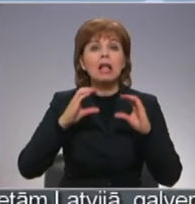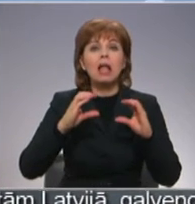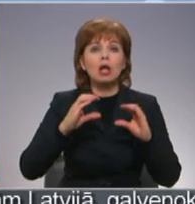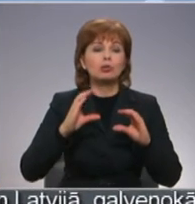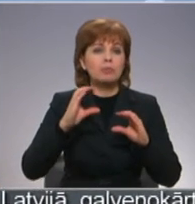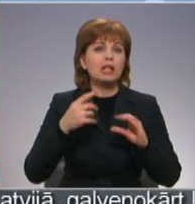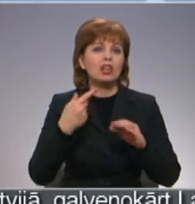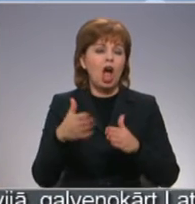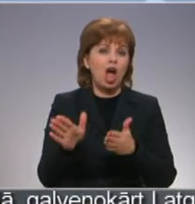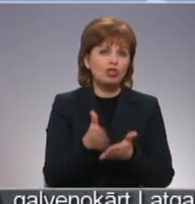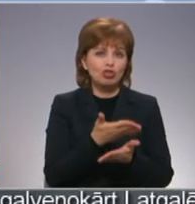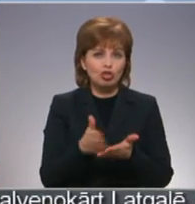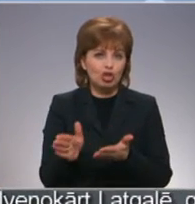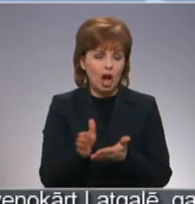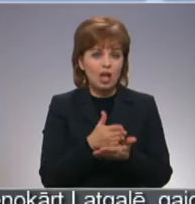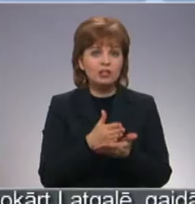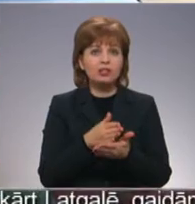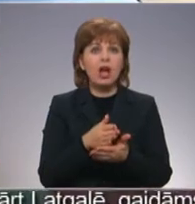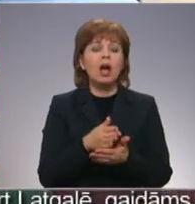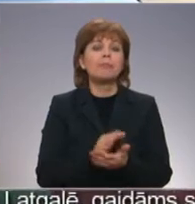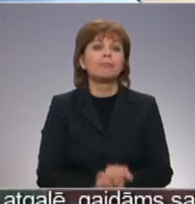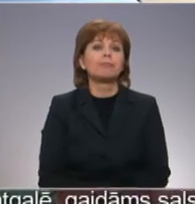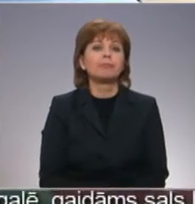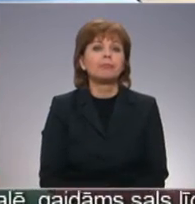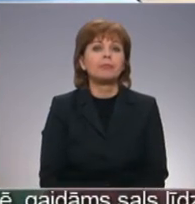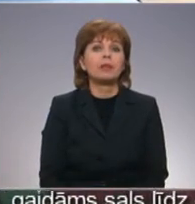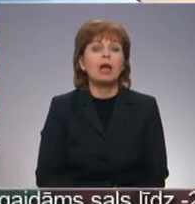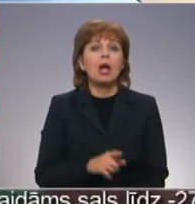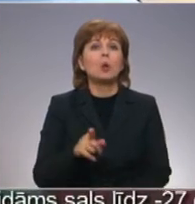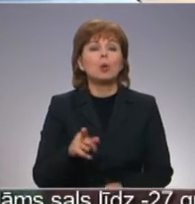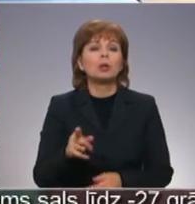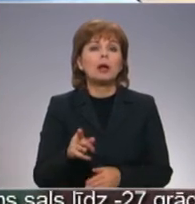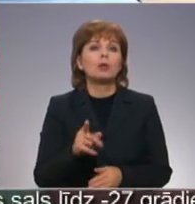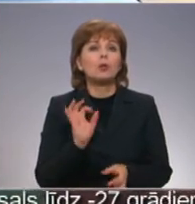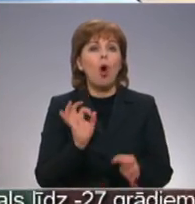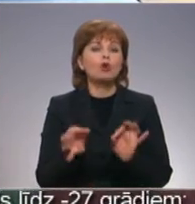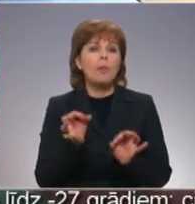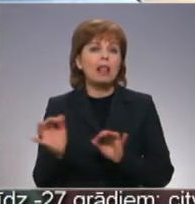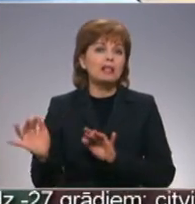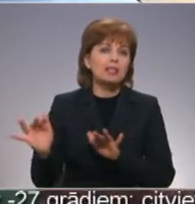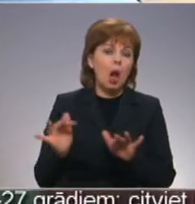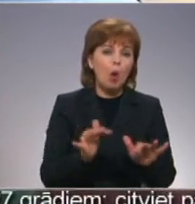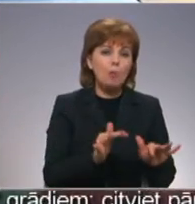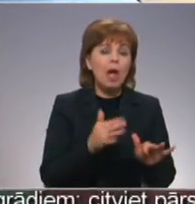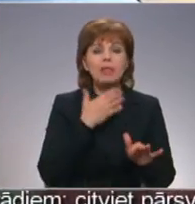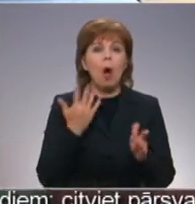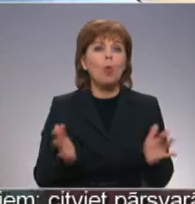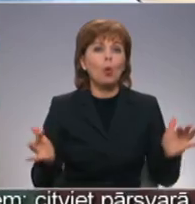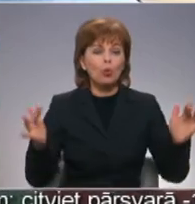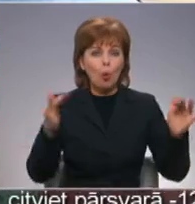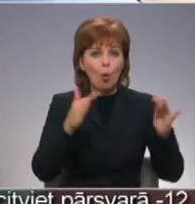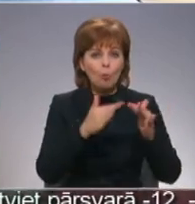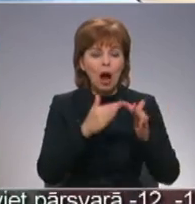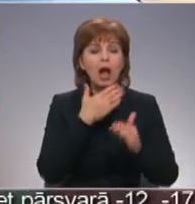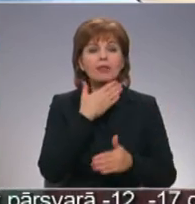krasi atšķirties. Kur ir rēma, mērena, straume, kur nav krūmu, kur,